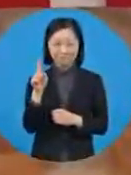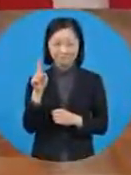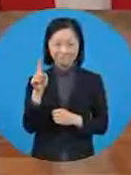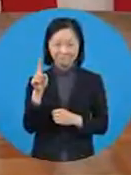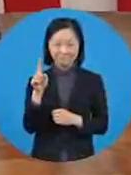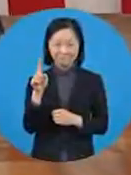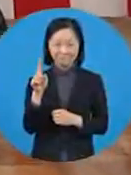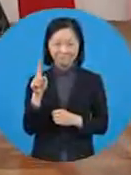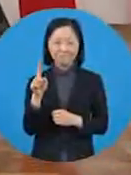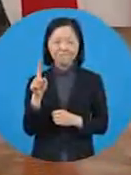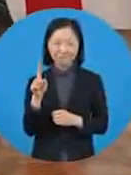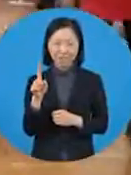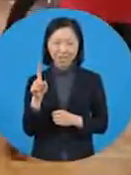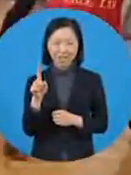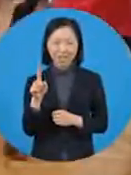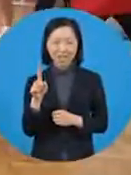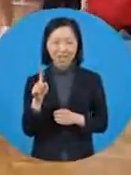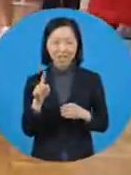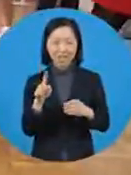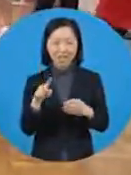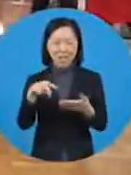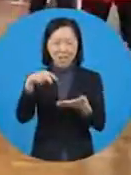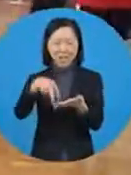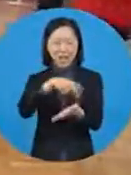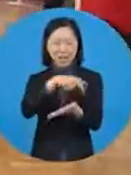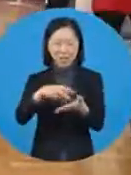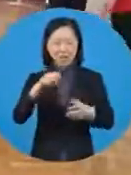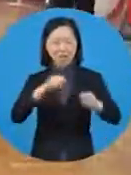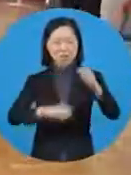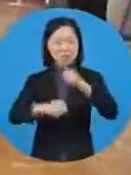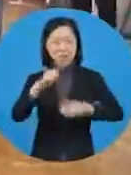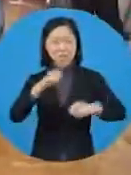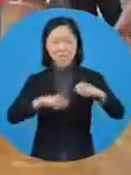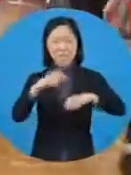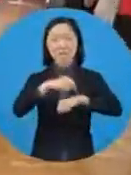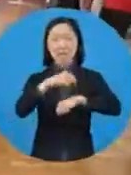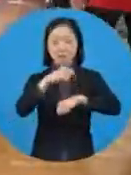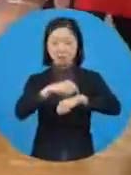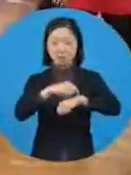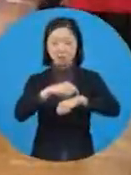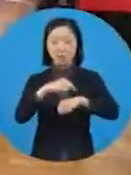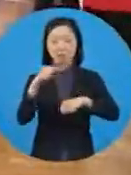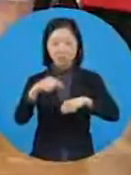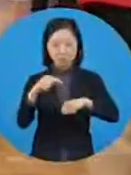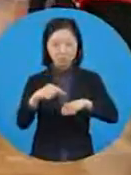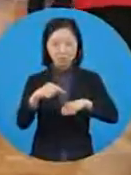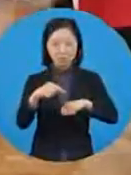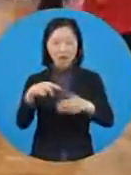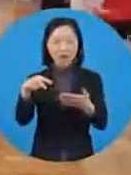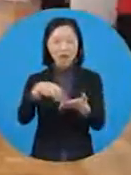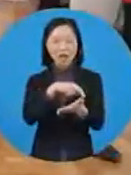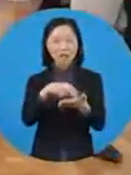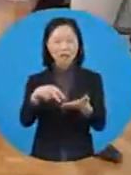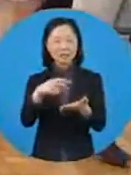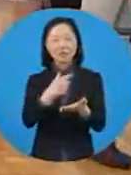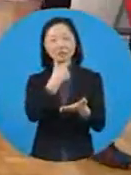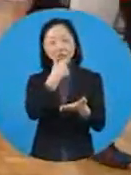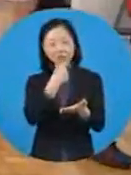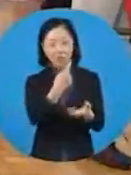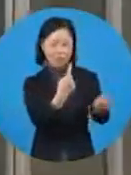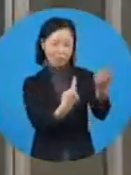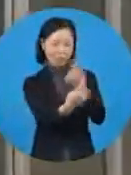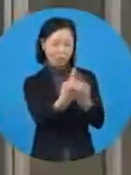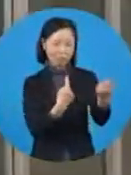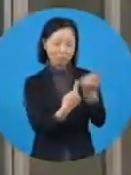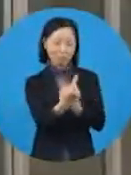。 今考えていますのは、ダンスフリータイムといった形で、ダンスをする人であれば誰でも入れる